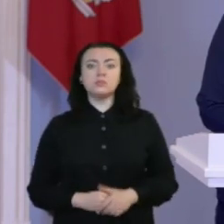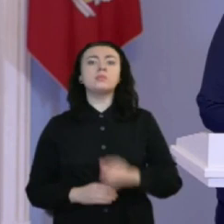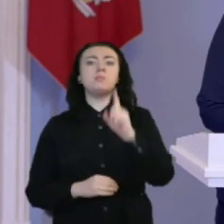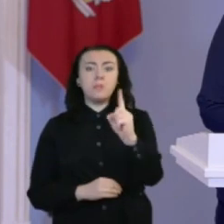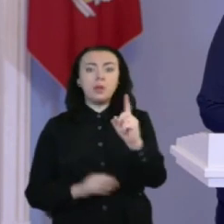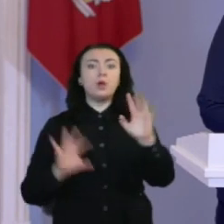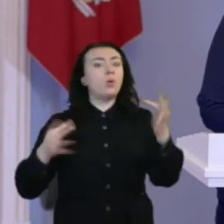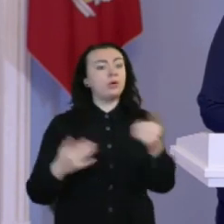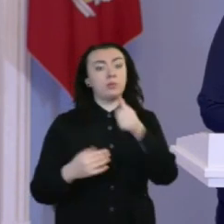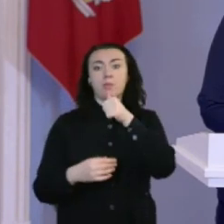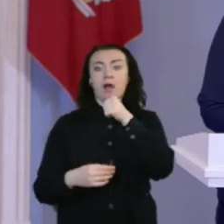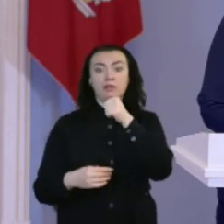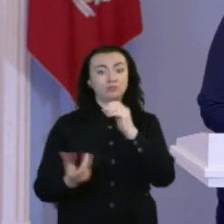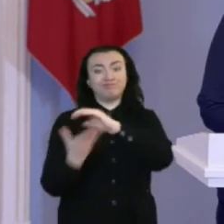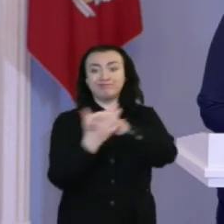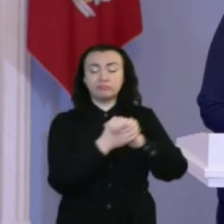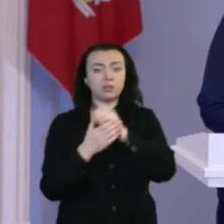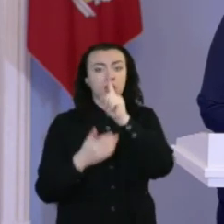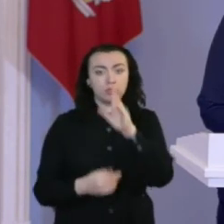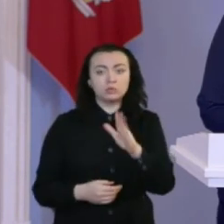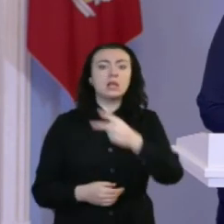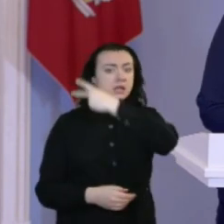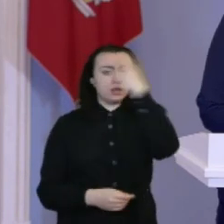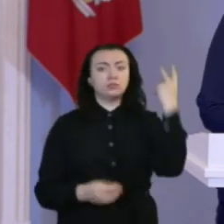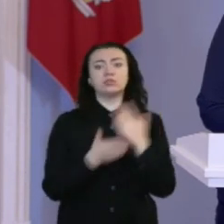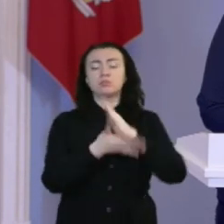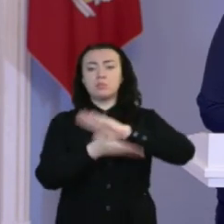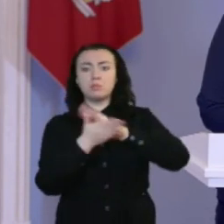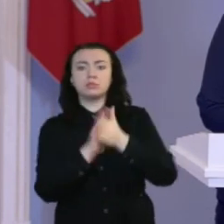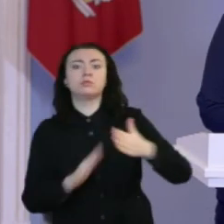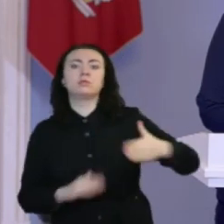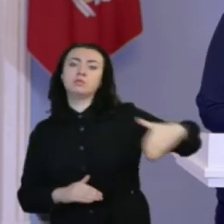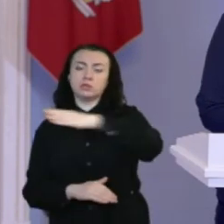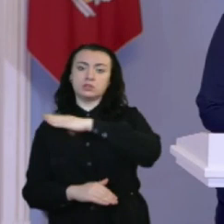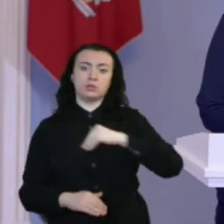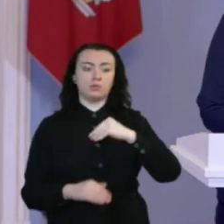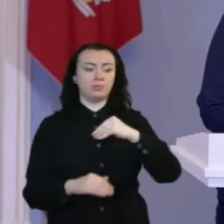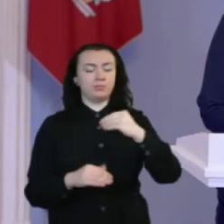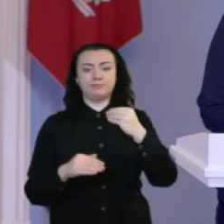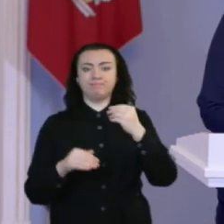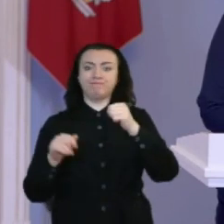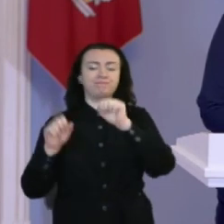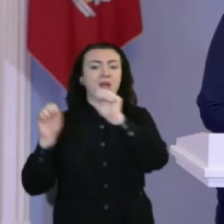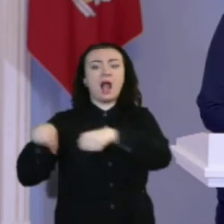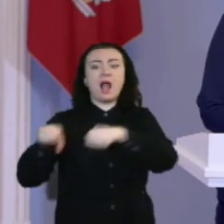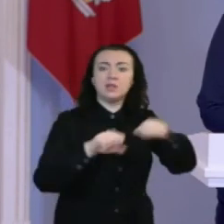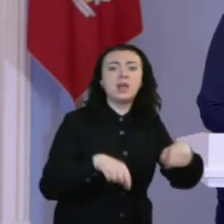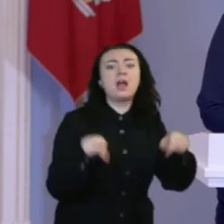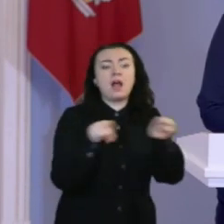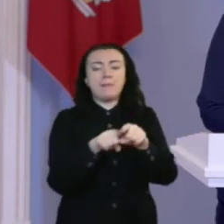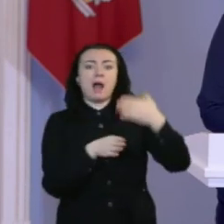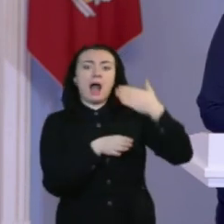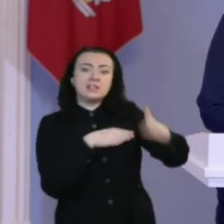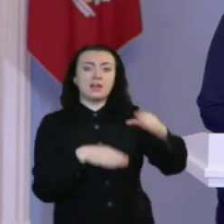Tačiau jeigu taip nesitiks, Lietuva yra pasirengusi visomis įmanomomis priemonėmis tiek kaip atskira